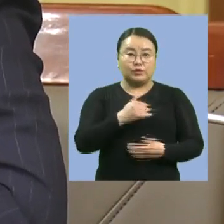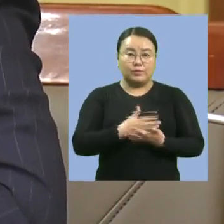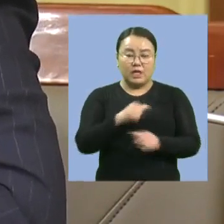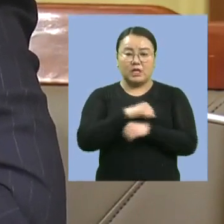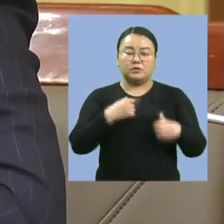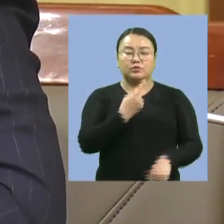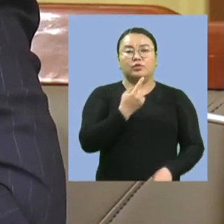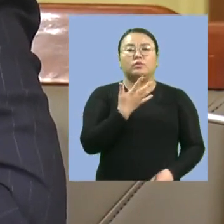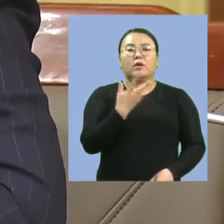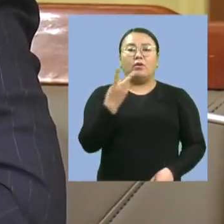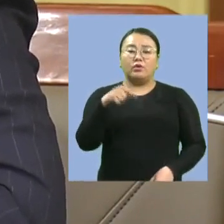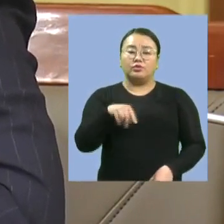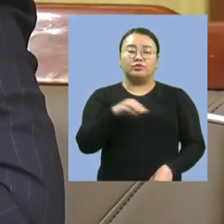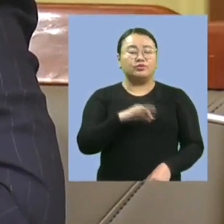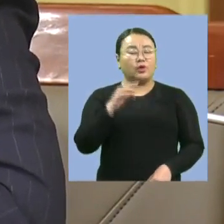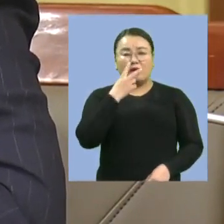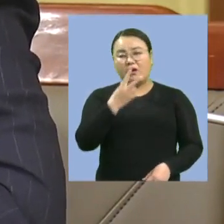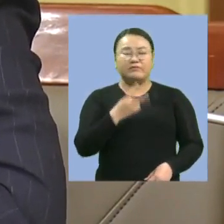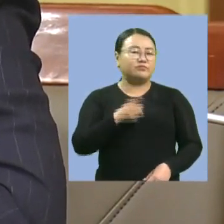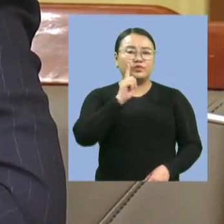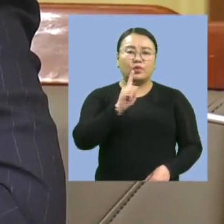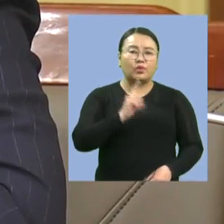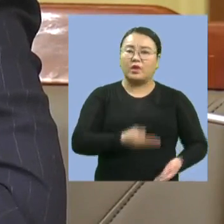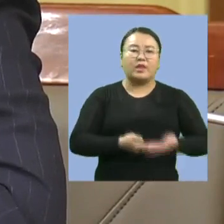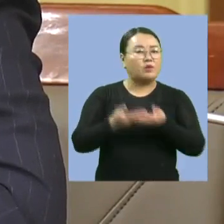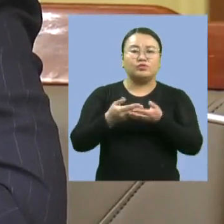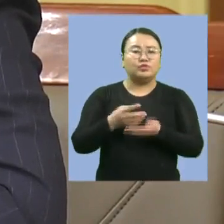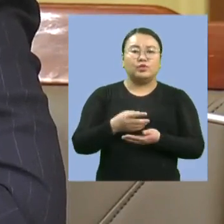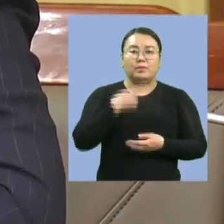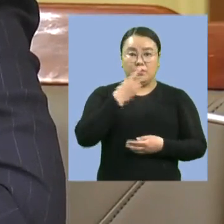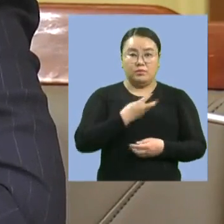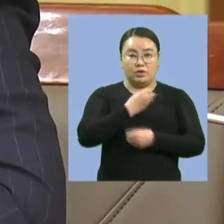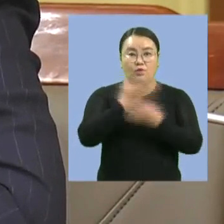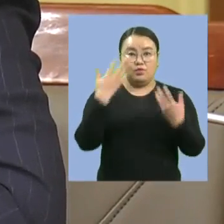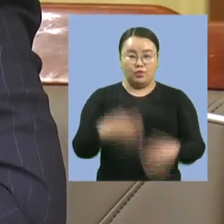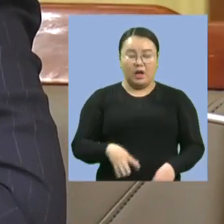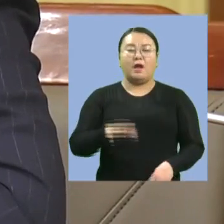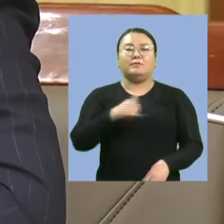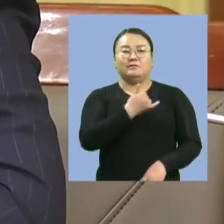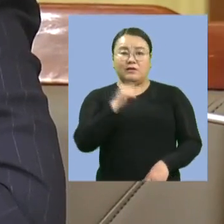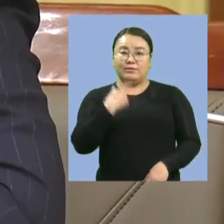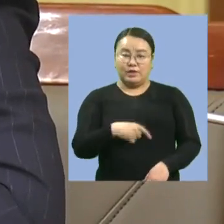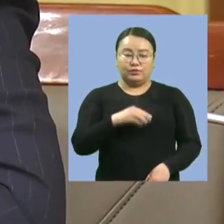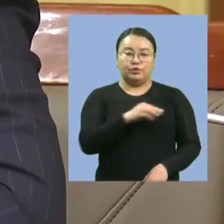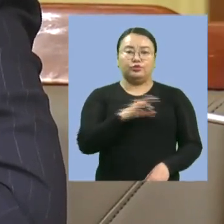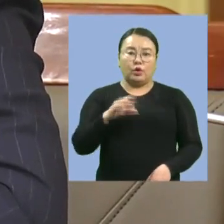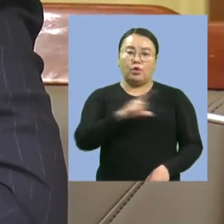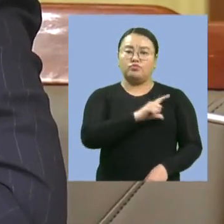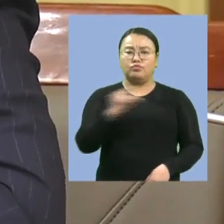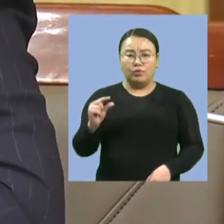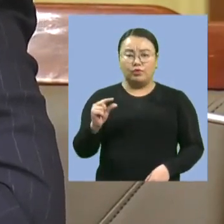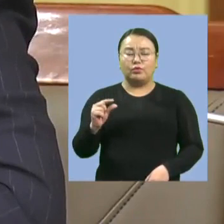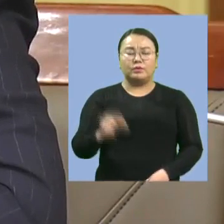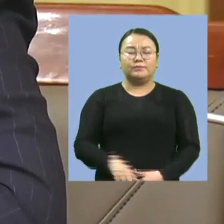100 иргэдийн зүгээс бол 152 гэдэг тоог бол дэмжихгүй байна. За харин зүгээр одоо зарим иргэдээс